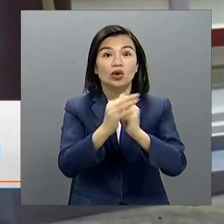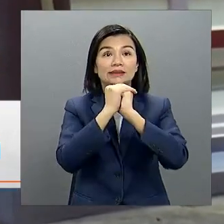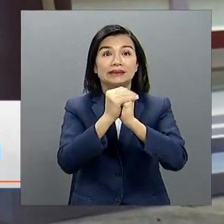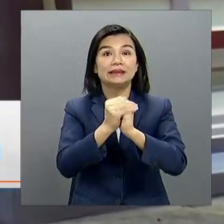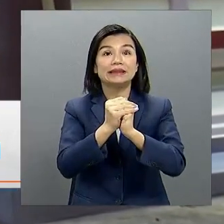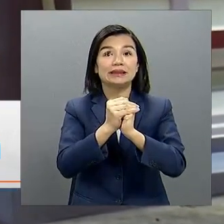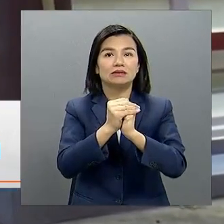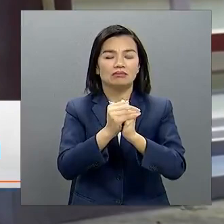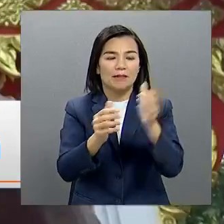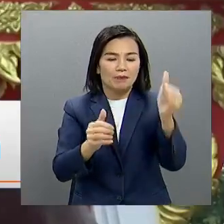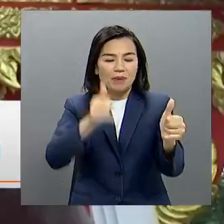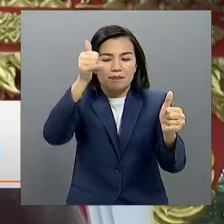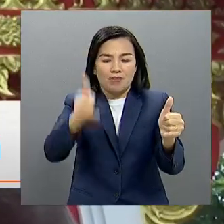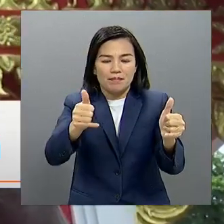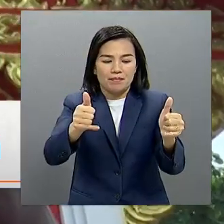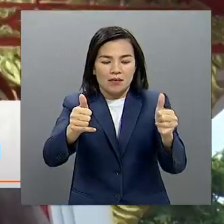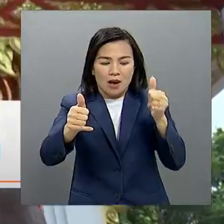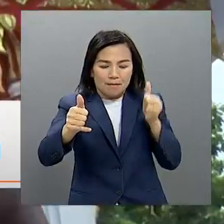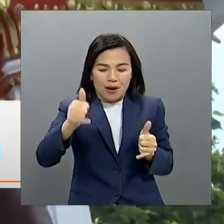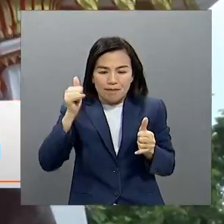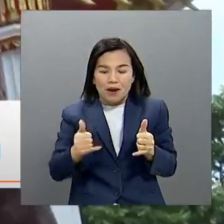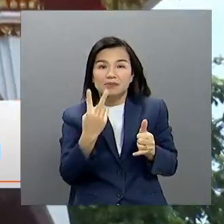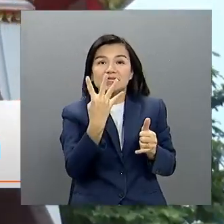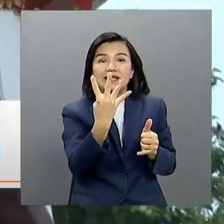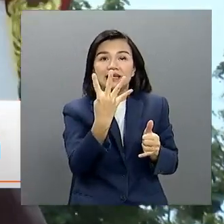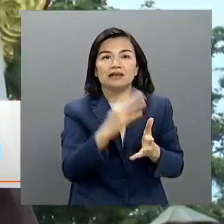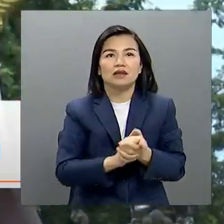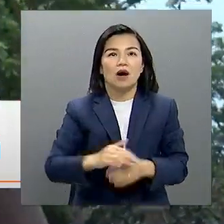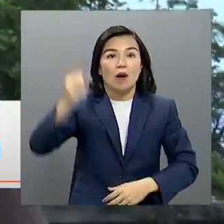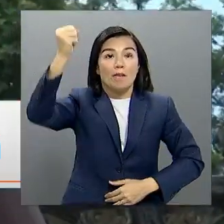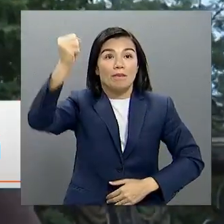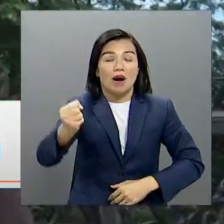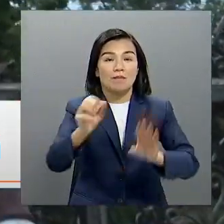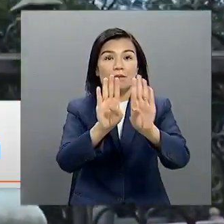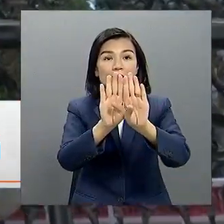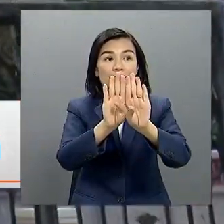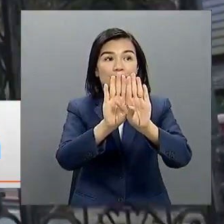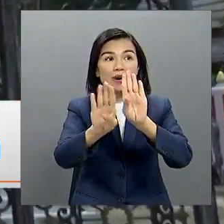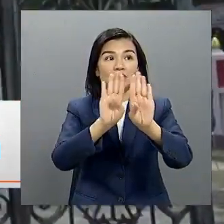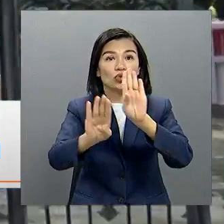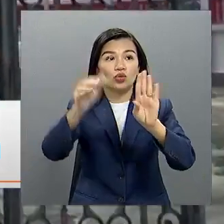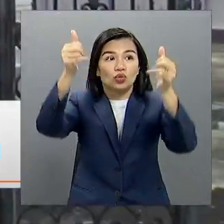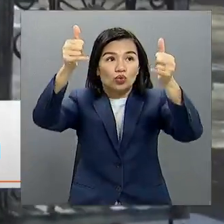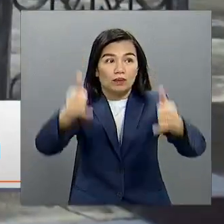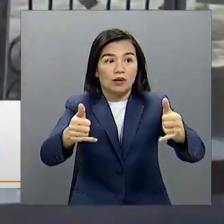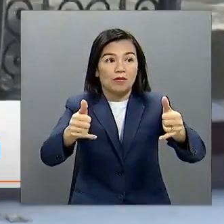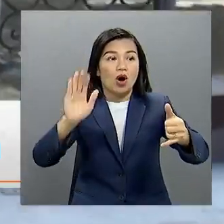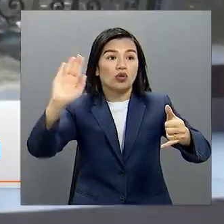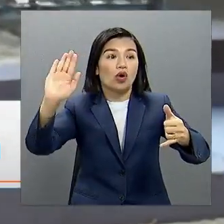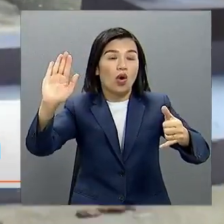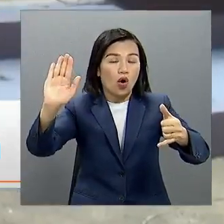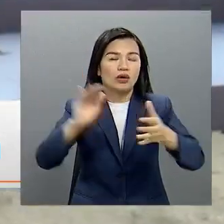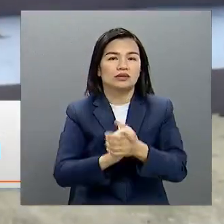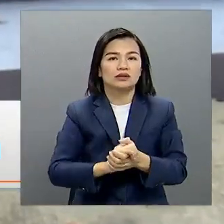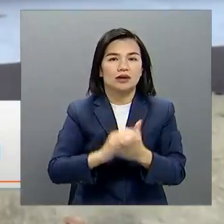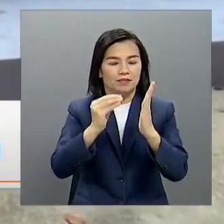ป็นผู้เฝ้าประตูพระอารามนะคะอยู่ที่วัดเพียสายดอนกระจายตำบลขุนทองอำเภอบัวใหญ่จังหวัดน